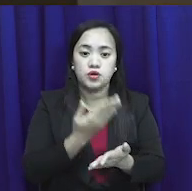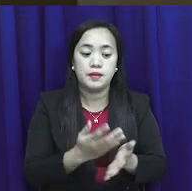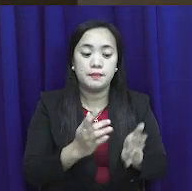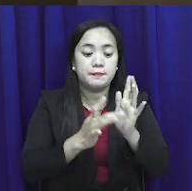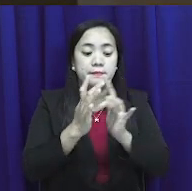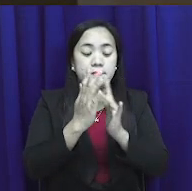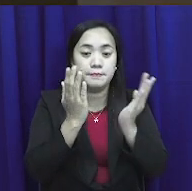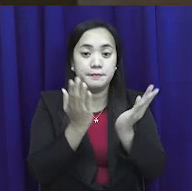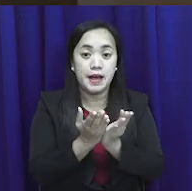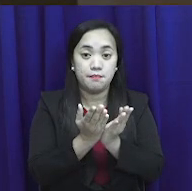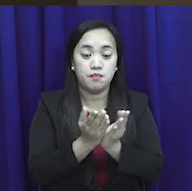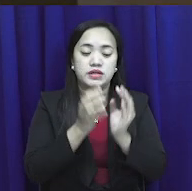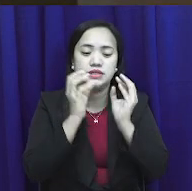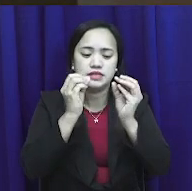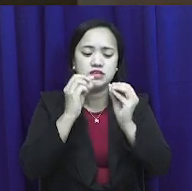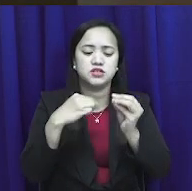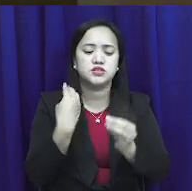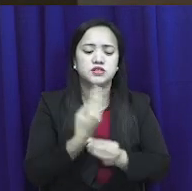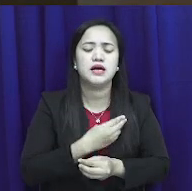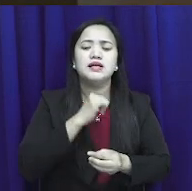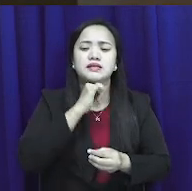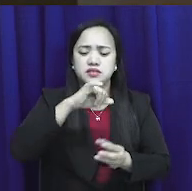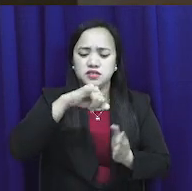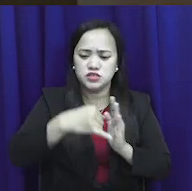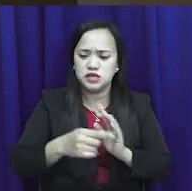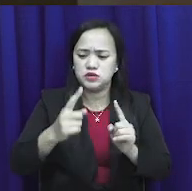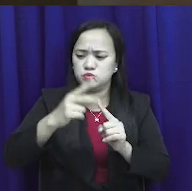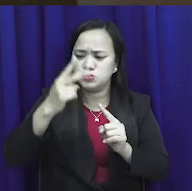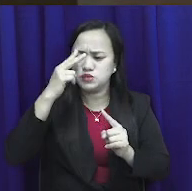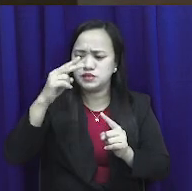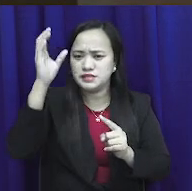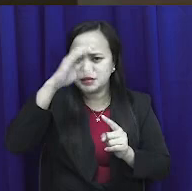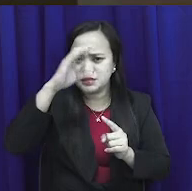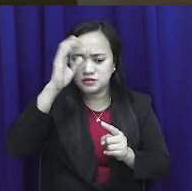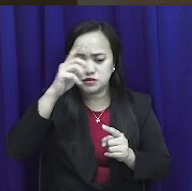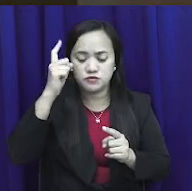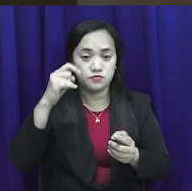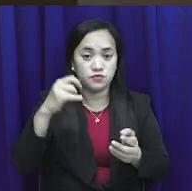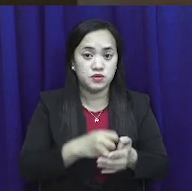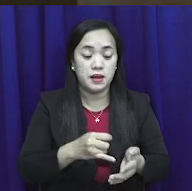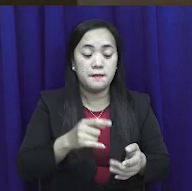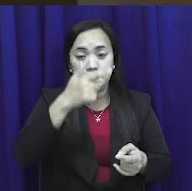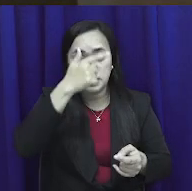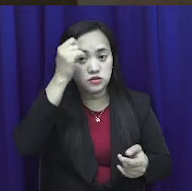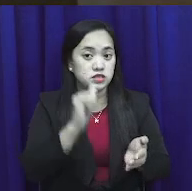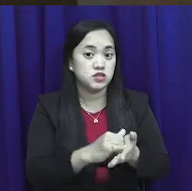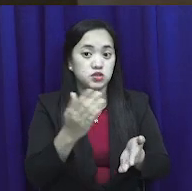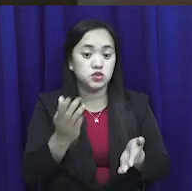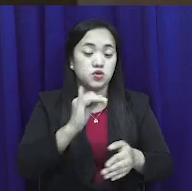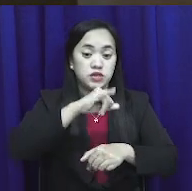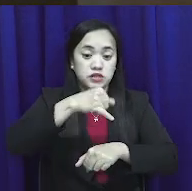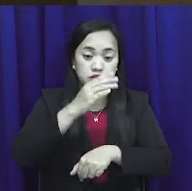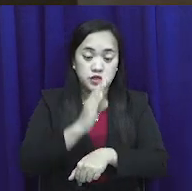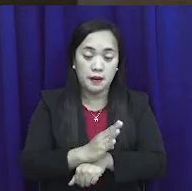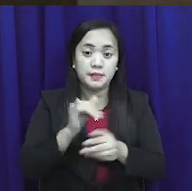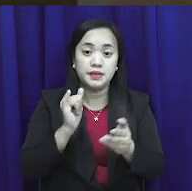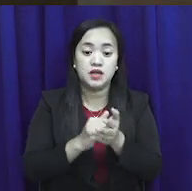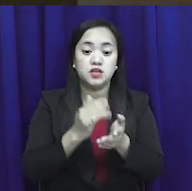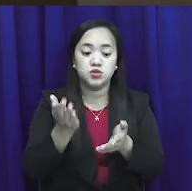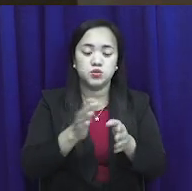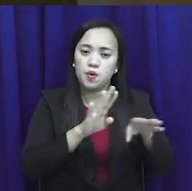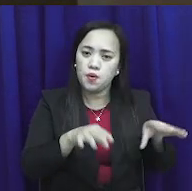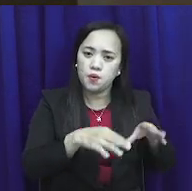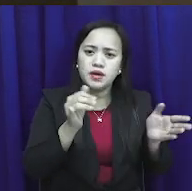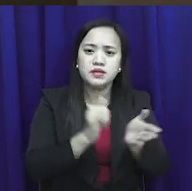tinuturuan kayo not to seek for that because primarily it's her job you see we are being thought yung yyung